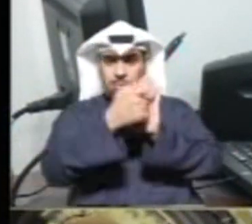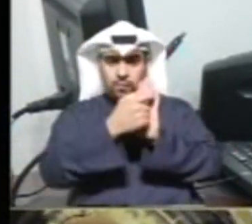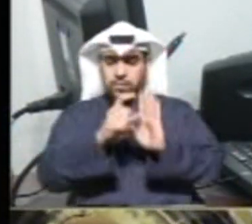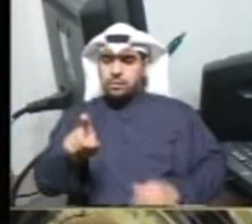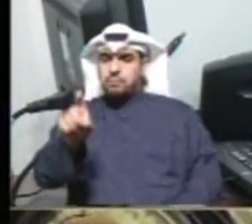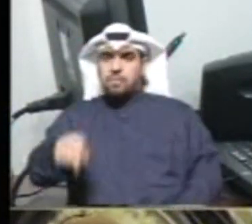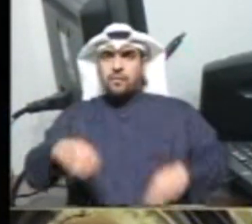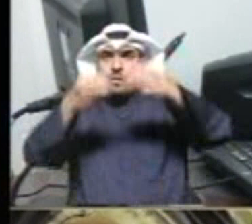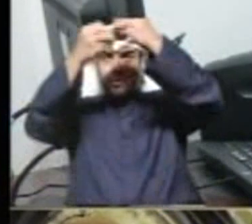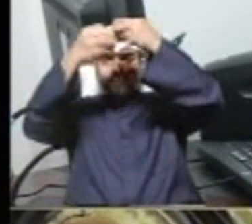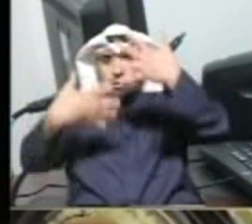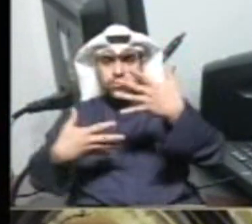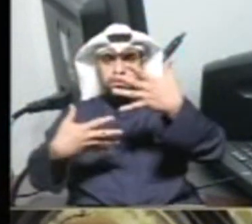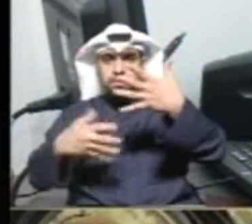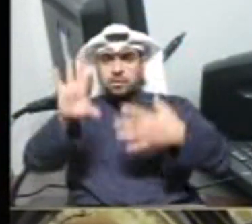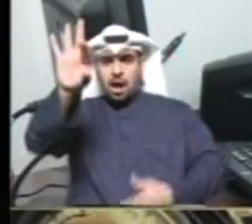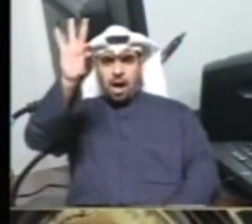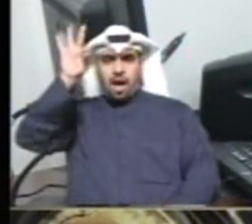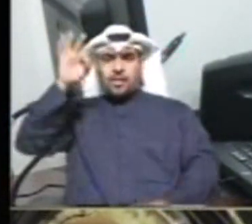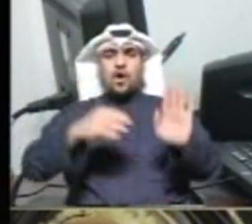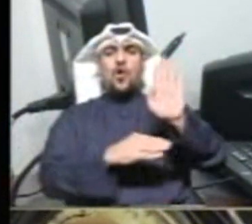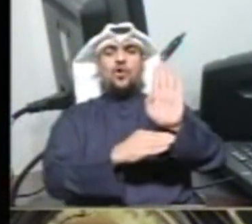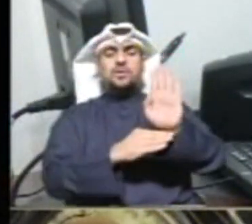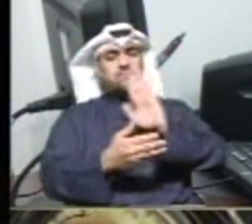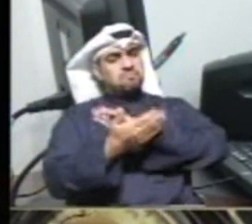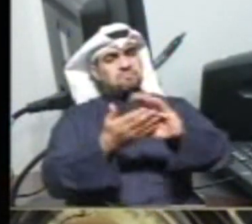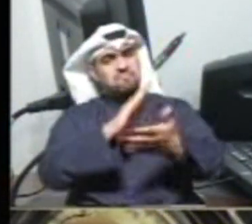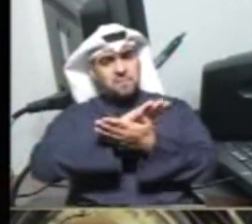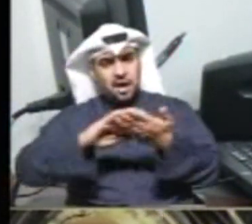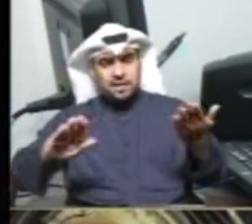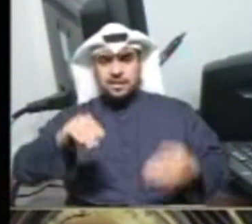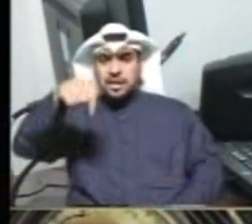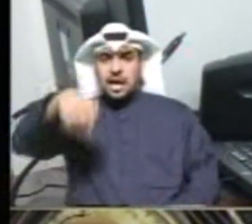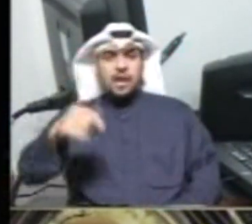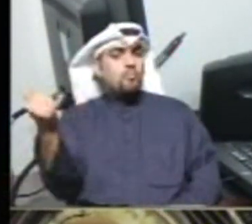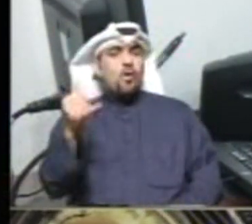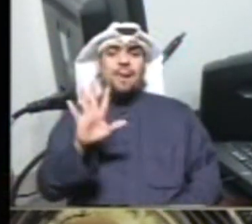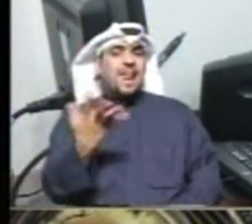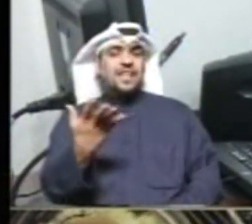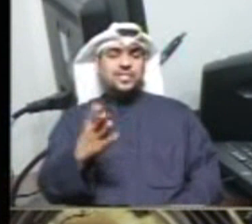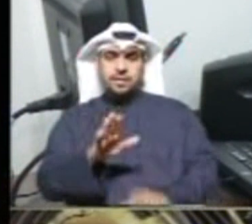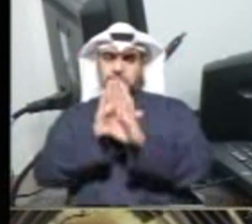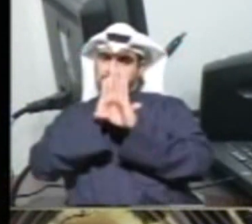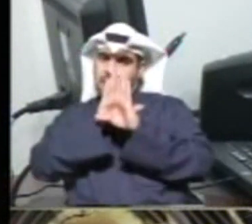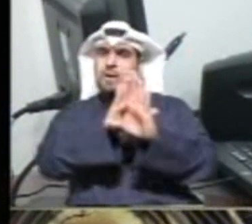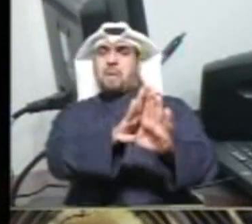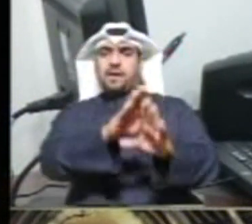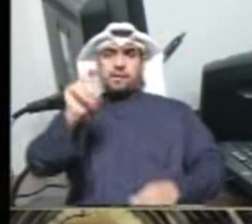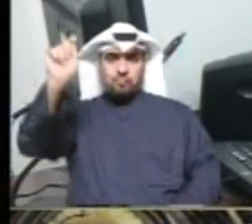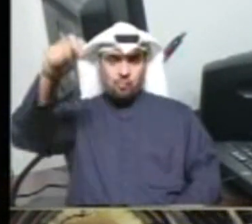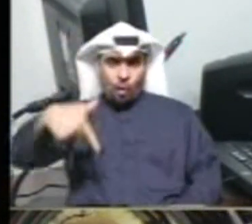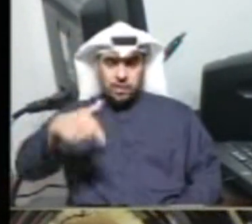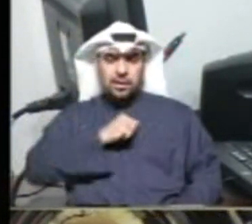ألغى كثير من الخطوات اللي عاملين عليها في السابق، حماية للمستهلك وللوزارة بشكل